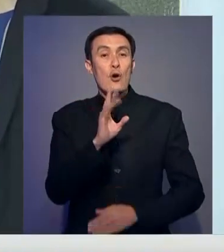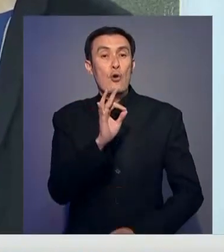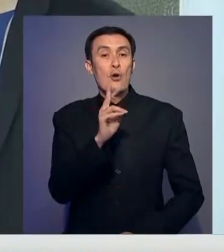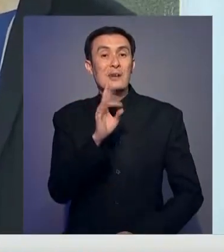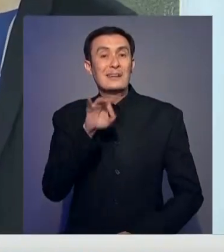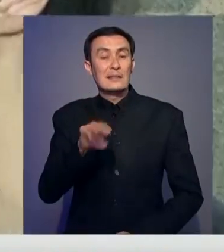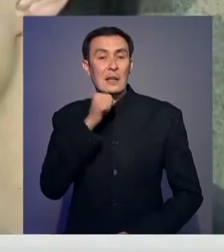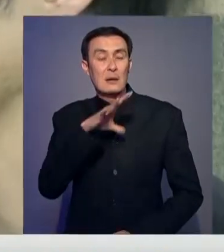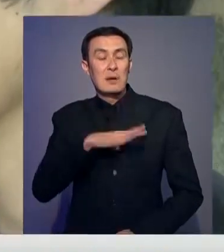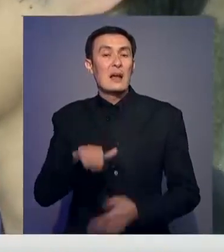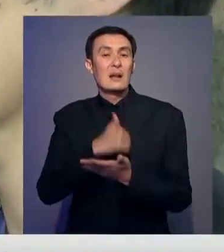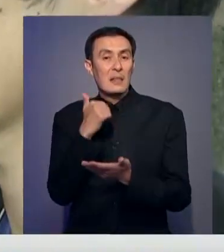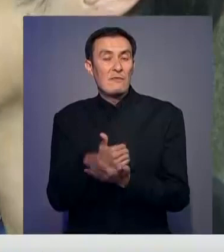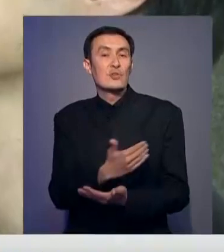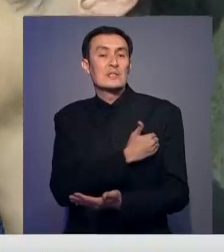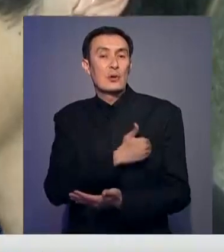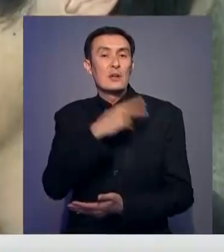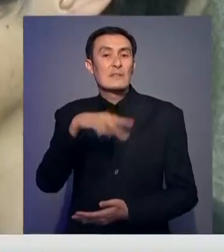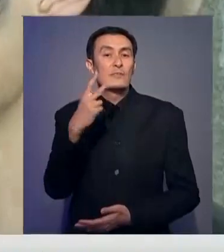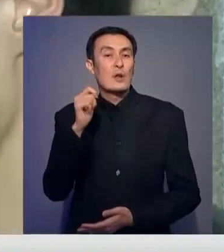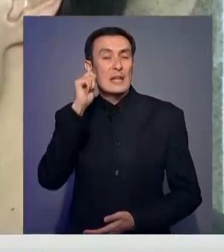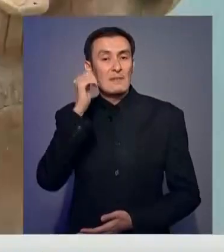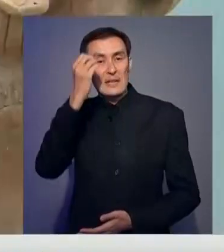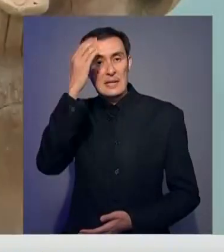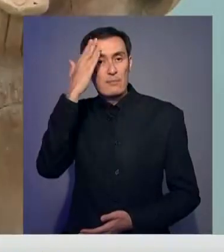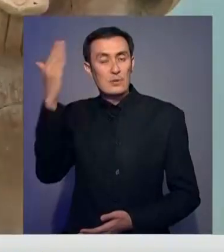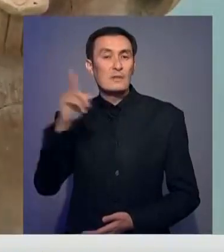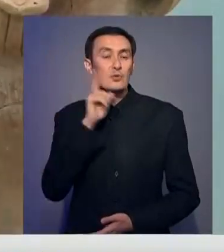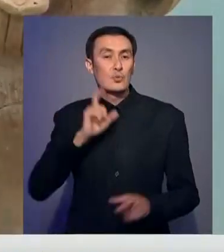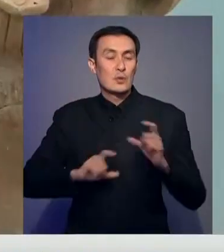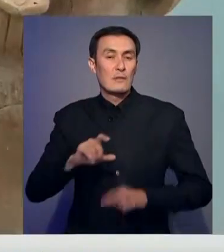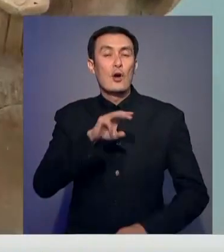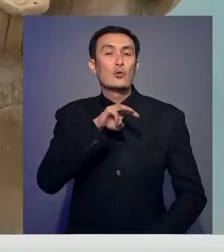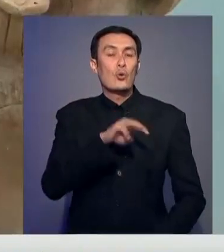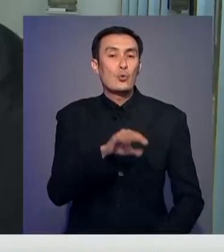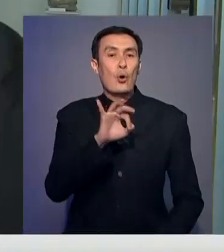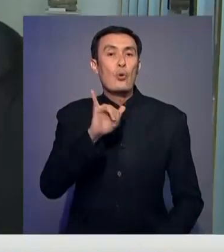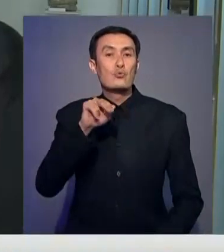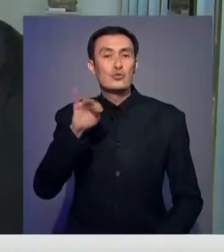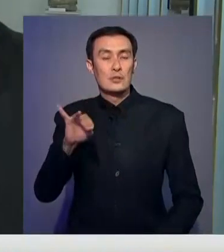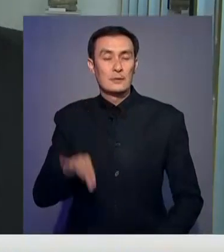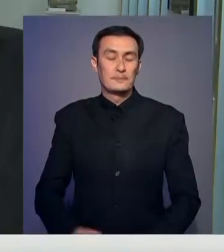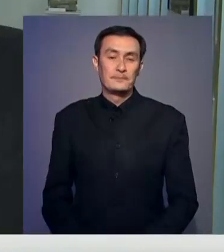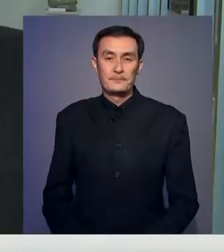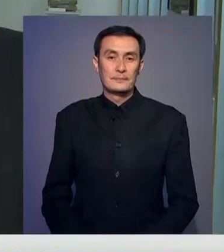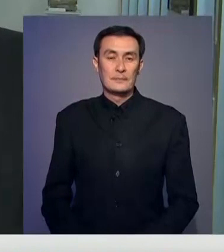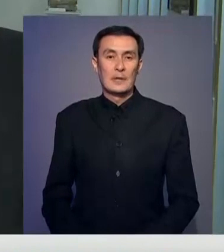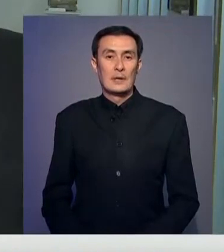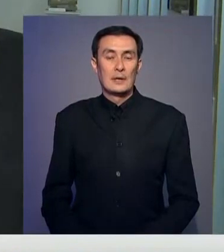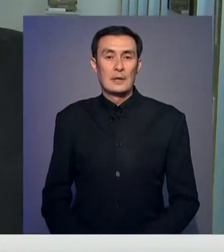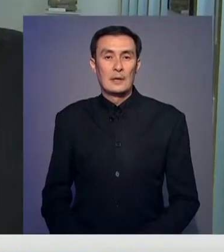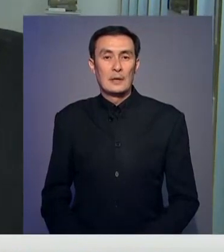Коркыта-Ата, была главной целью 22-летнего японского студента Такуро Оучи.